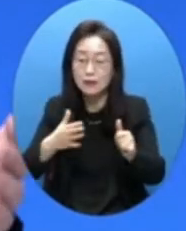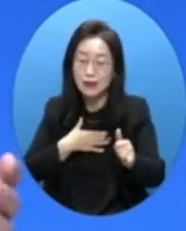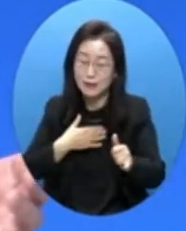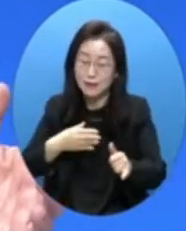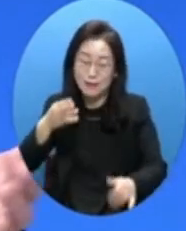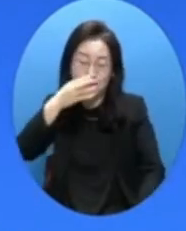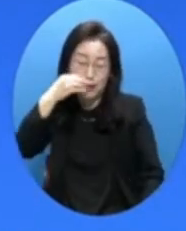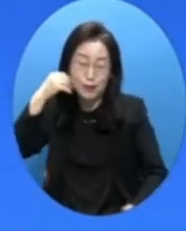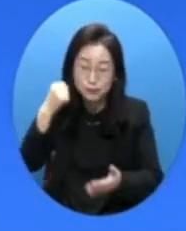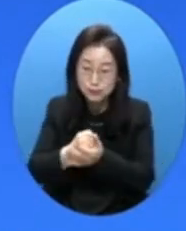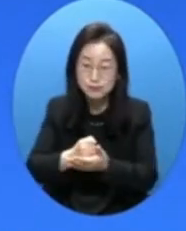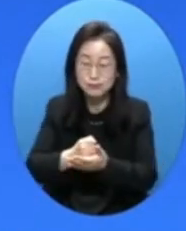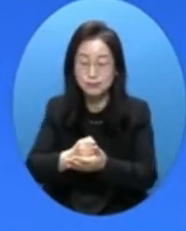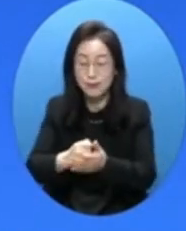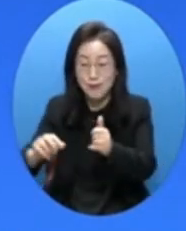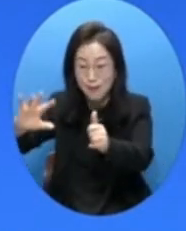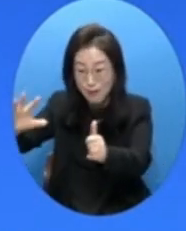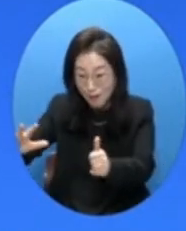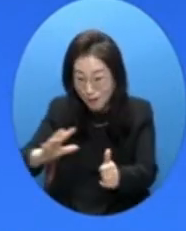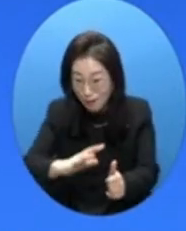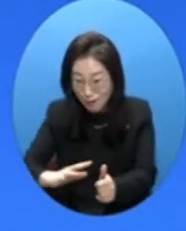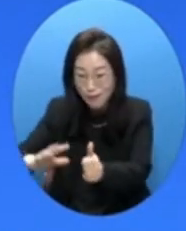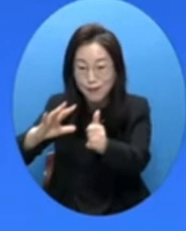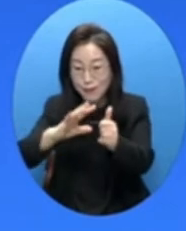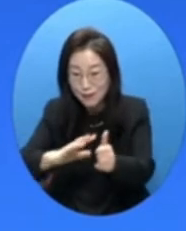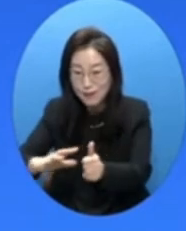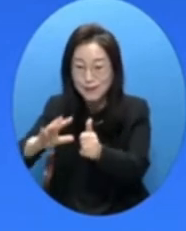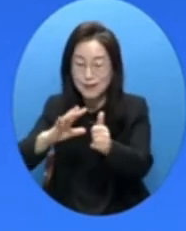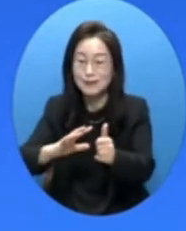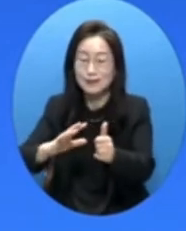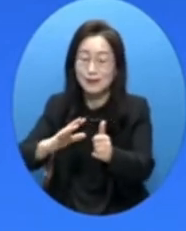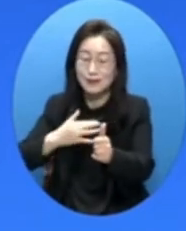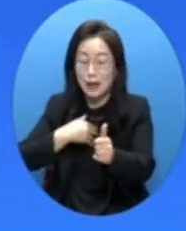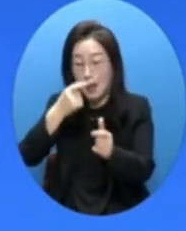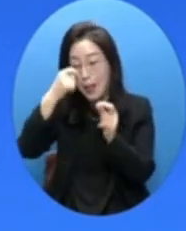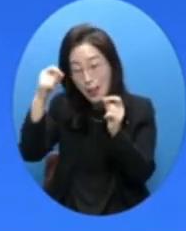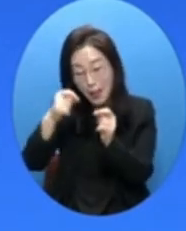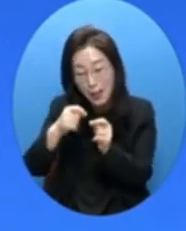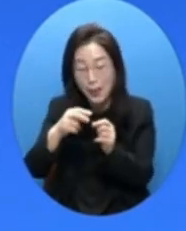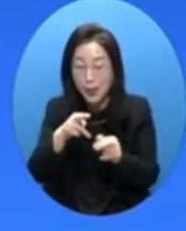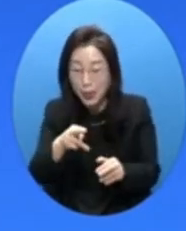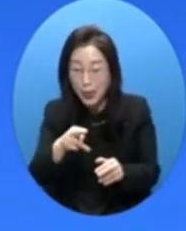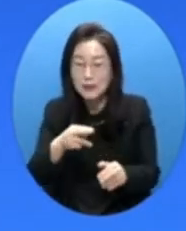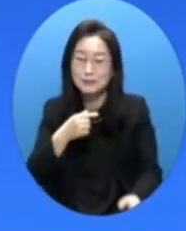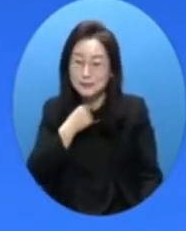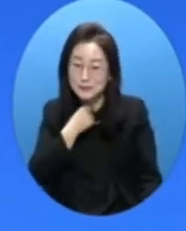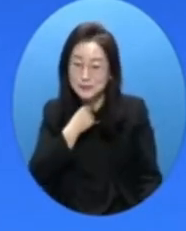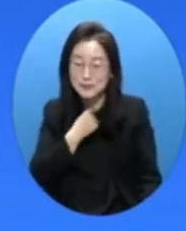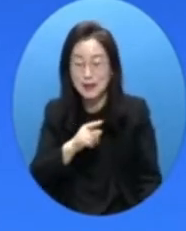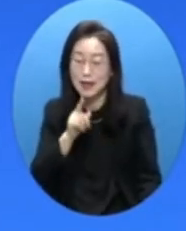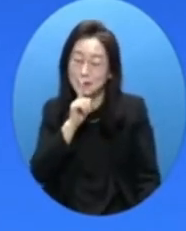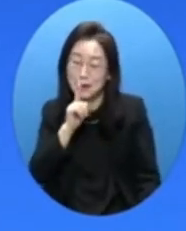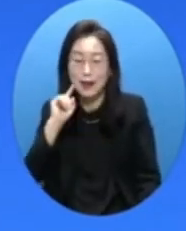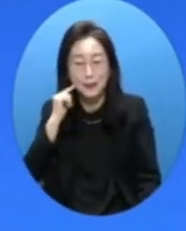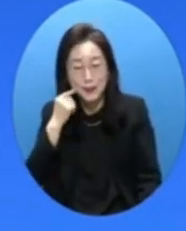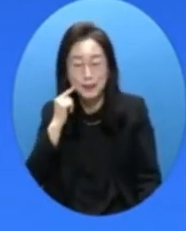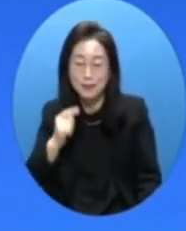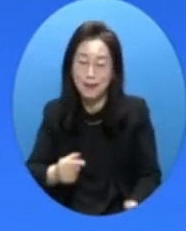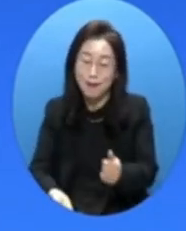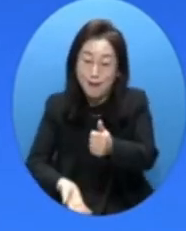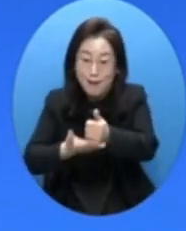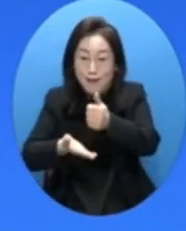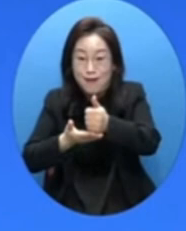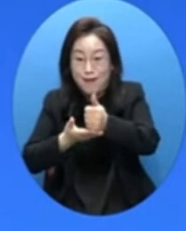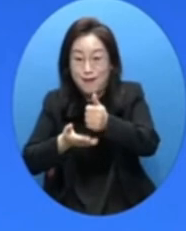되고 형통할 때는 내 주변에 몰려와서 그저 나랑 가깝게 지내려고 하고 좋은 말을 통해서 나를 칭찬하고